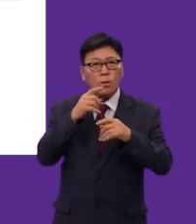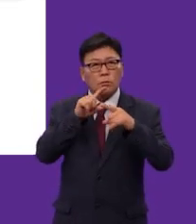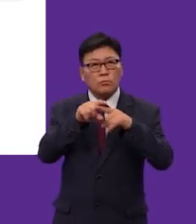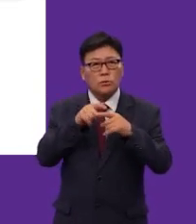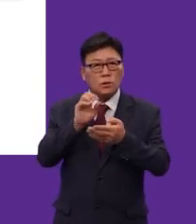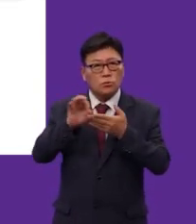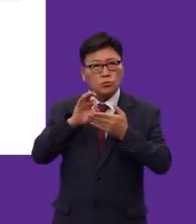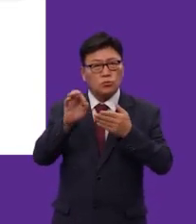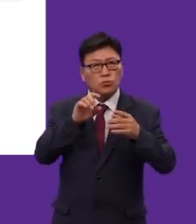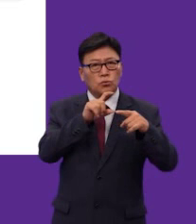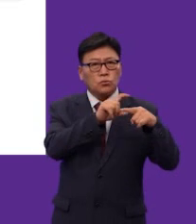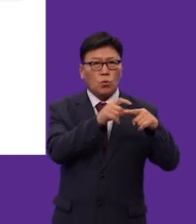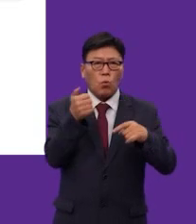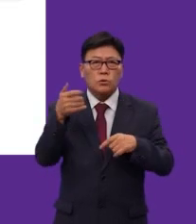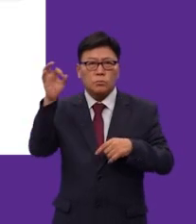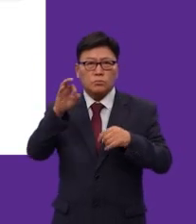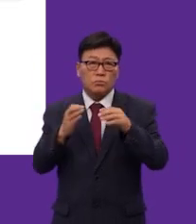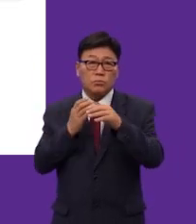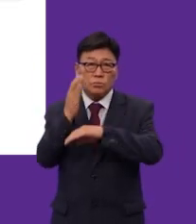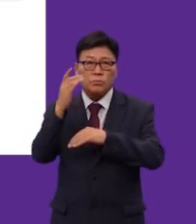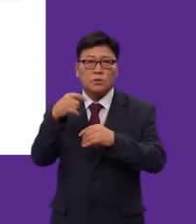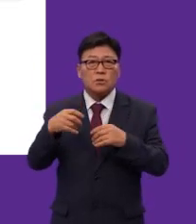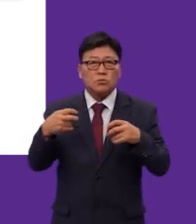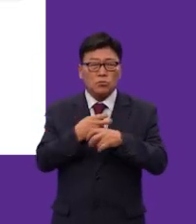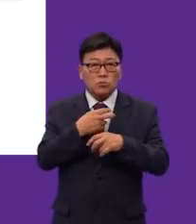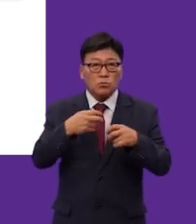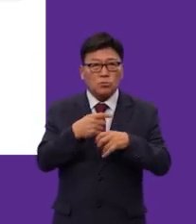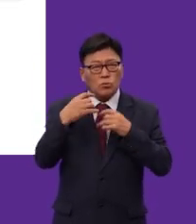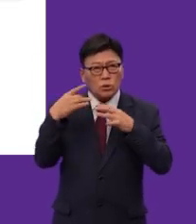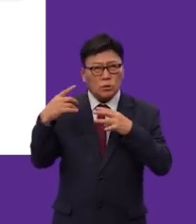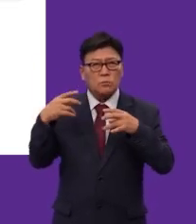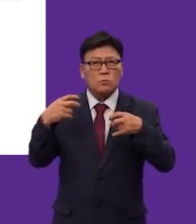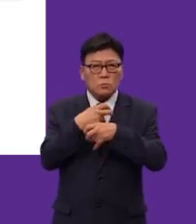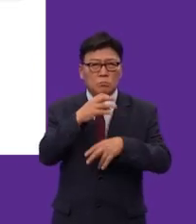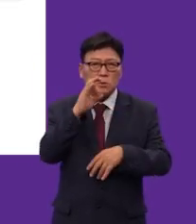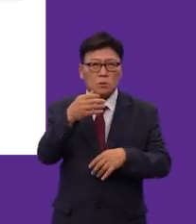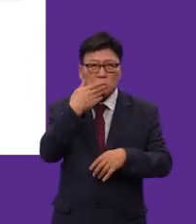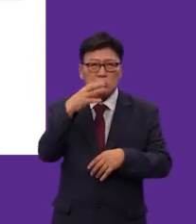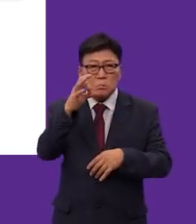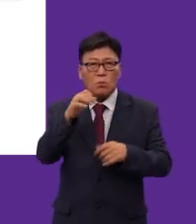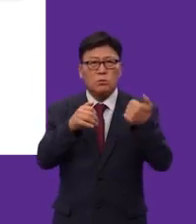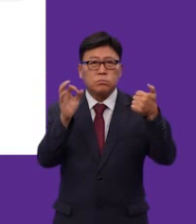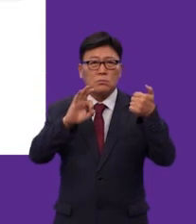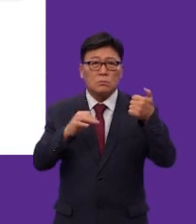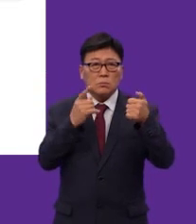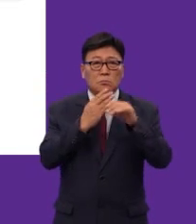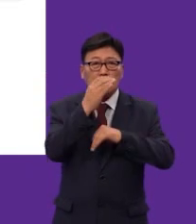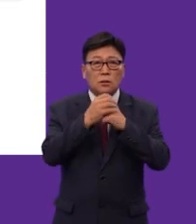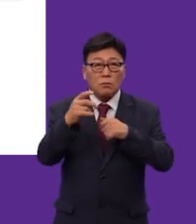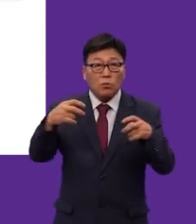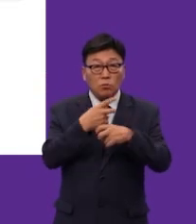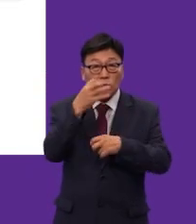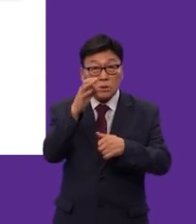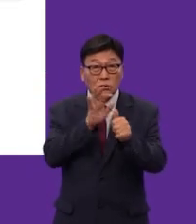평균 지출 비율의 50%는 넘는 통신비, 교통비, 식비가 차지하고 있고 교통비 지원이